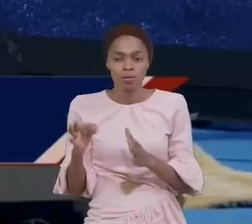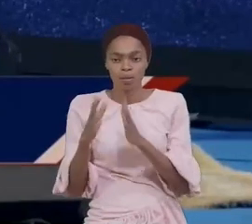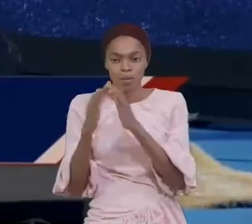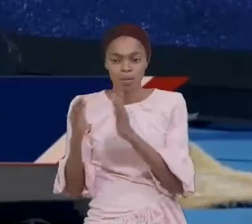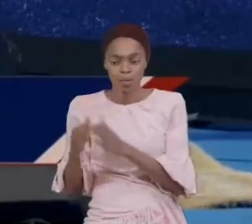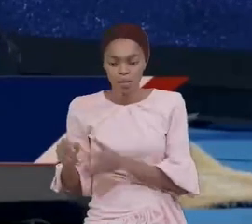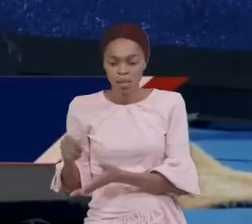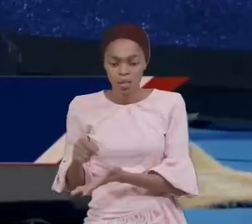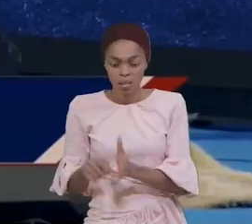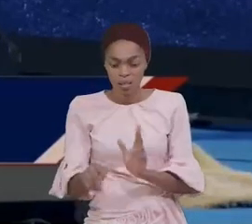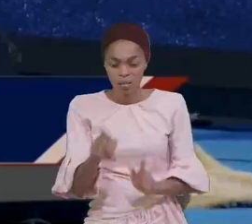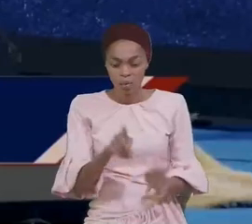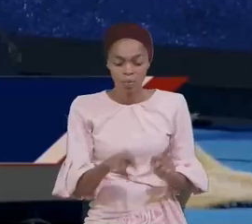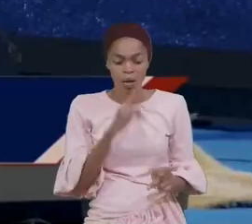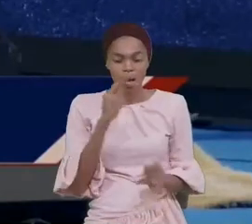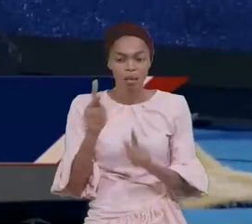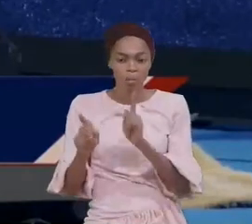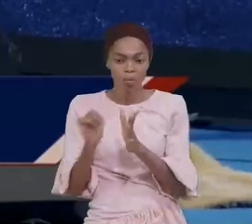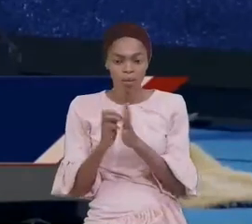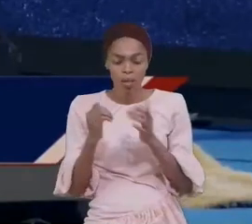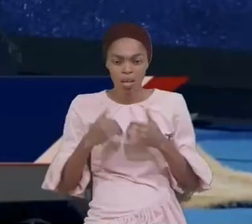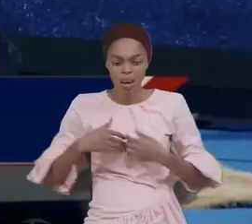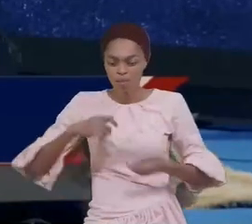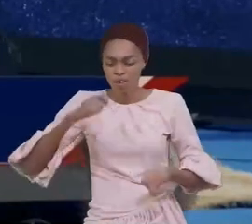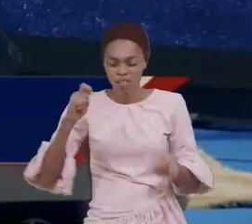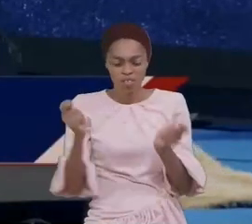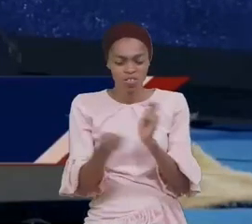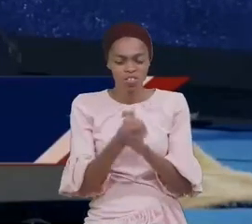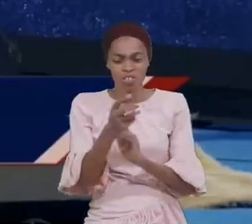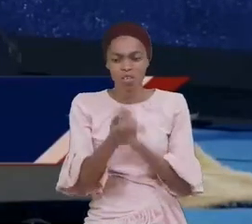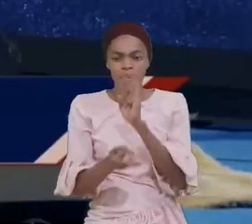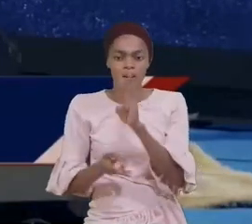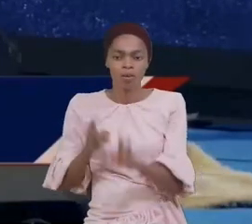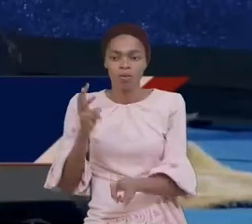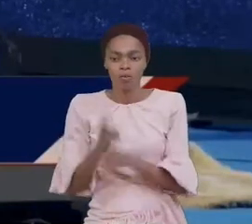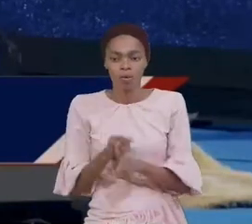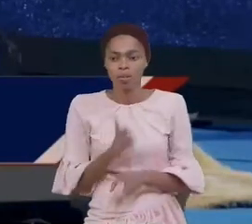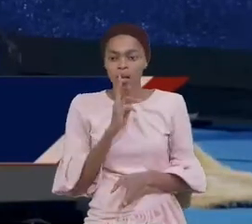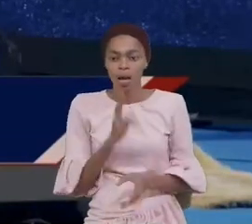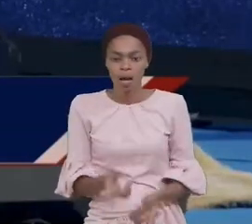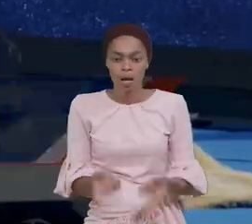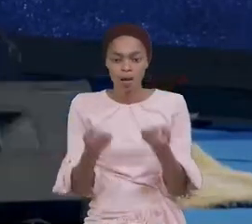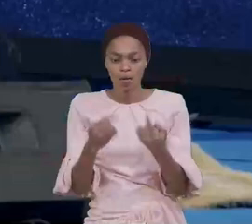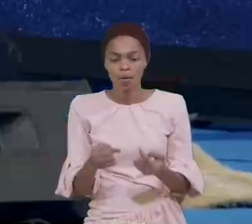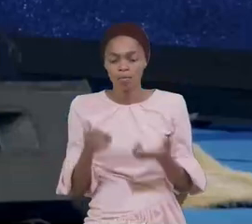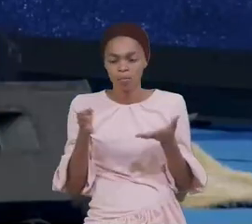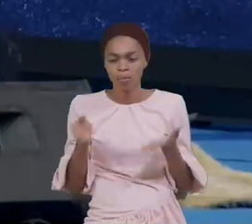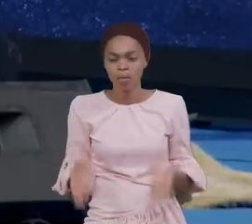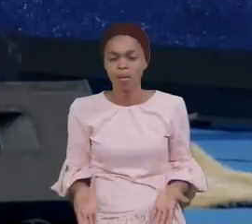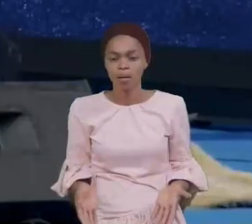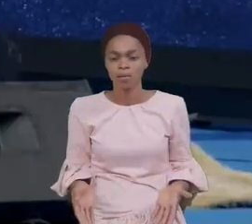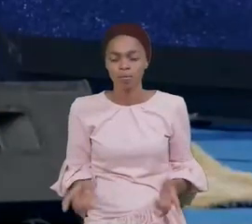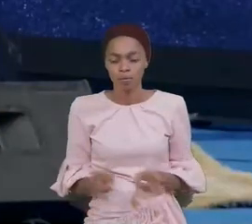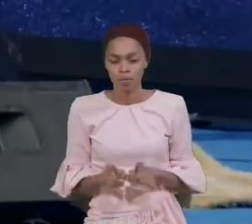gens qui ont bouleversé le monde sont aussi venus ici